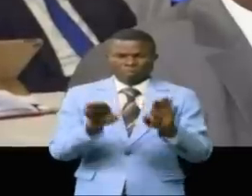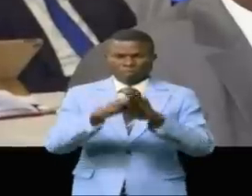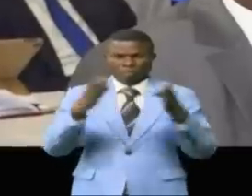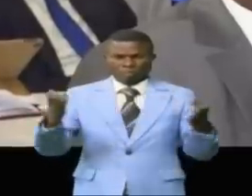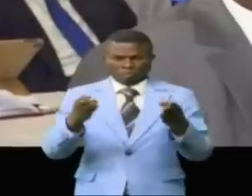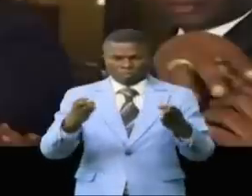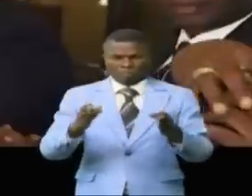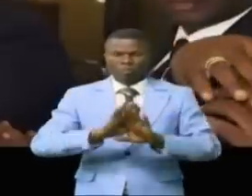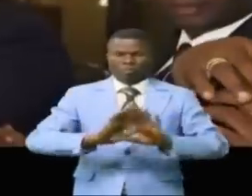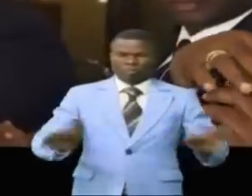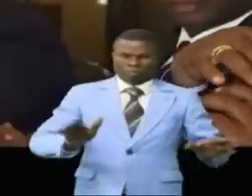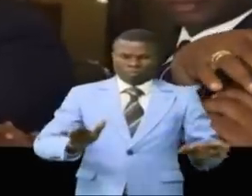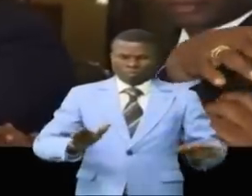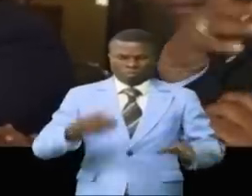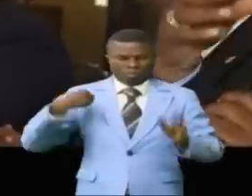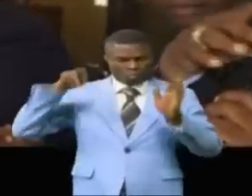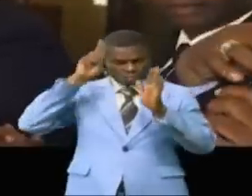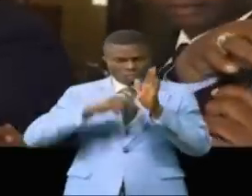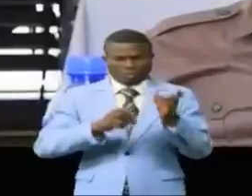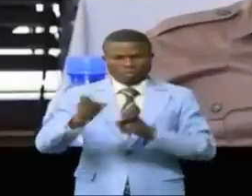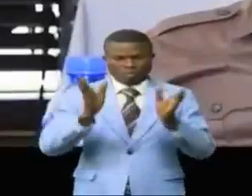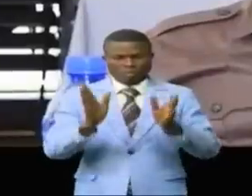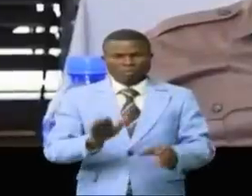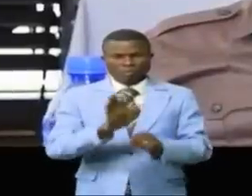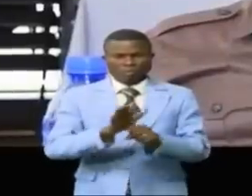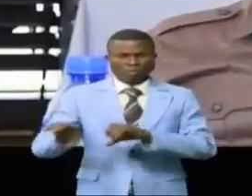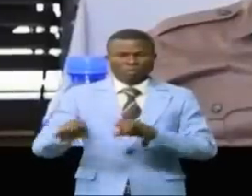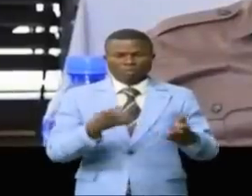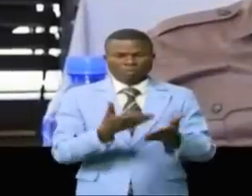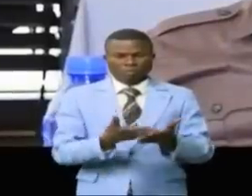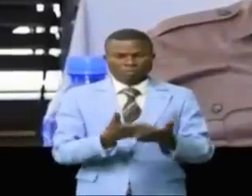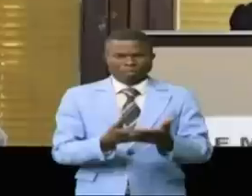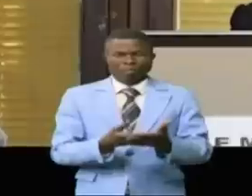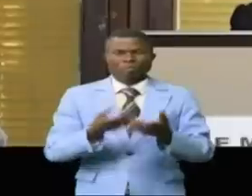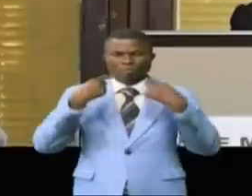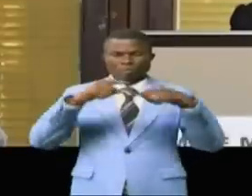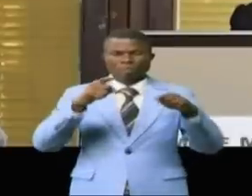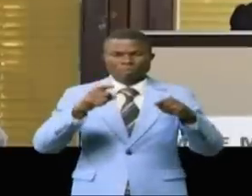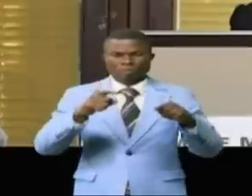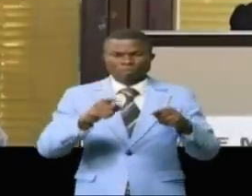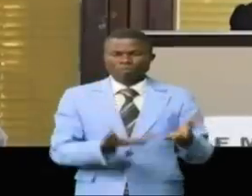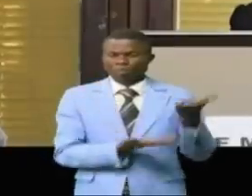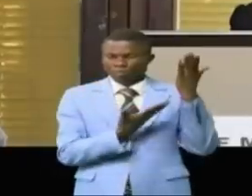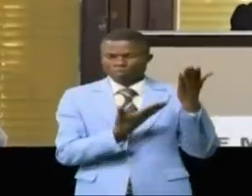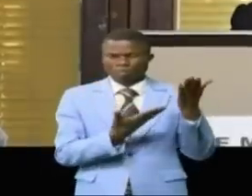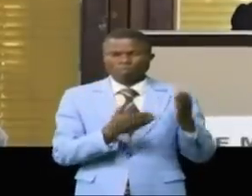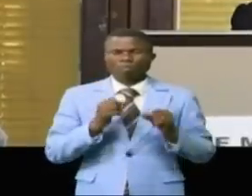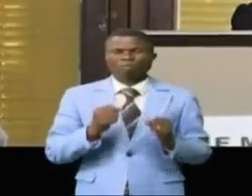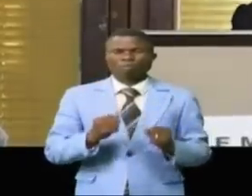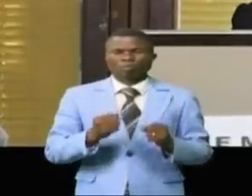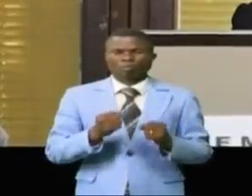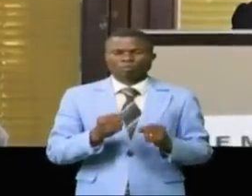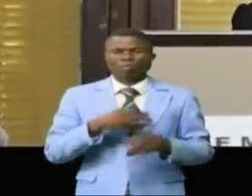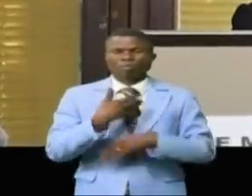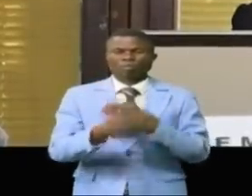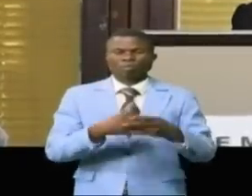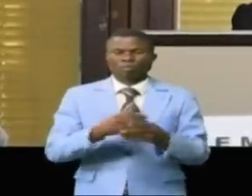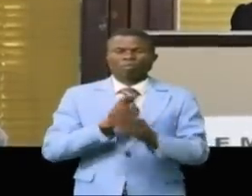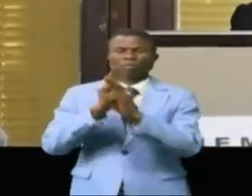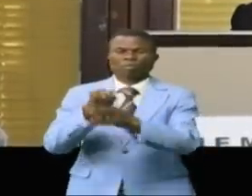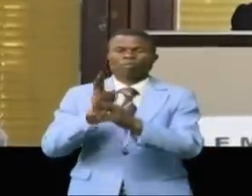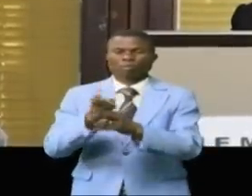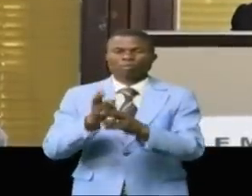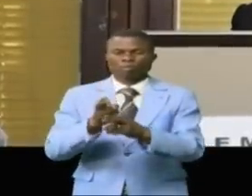de l'accessibilité et la gouvernance multipartite. Je rappelais combien il était important de faire un état des